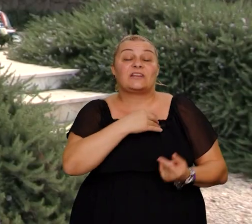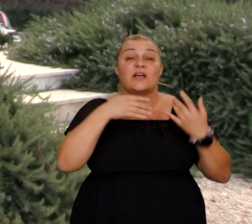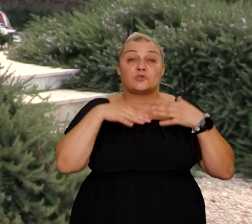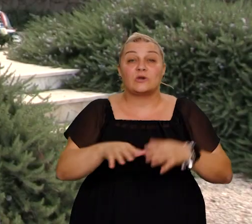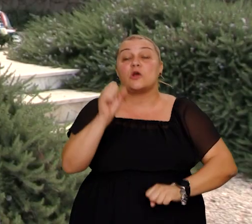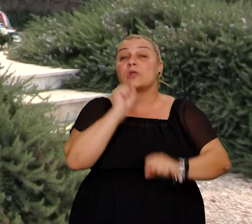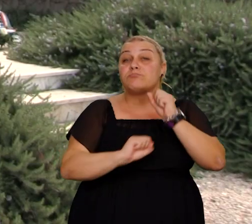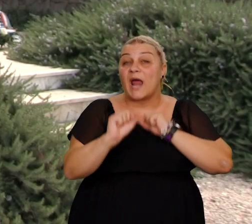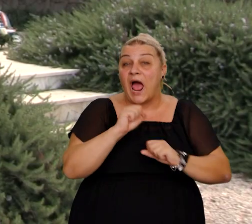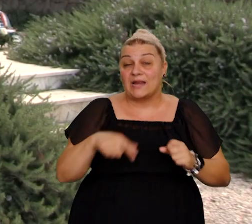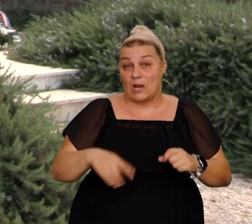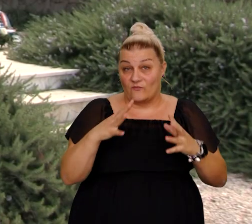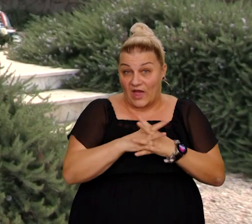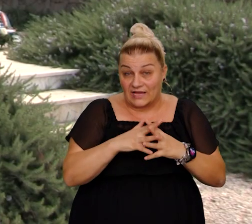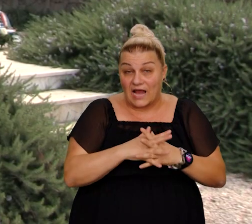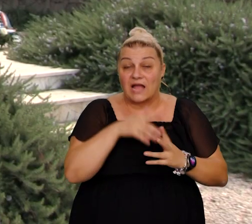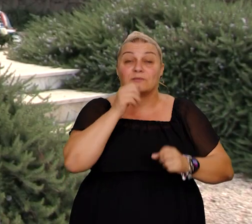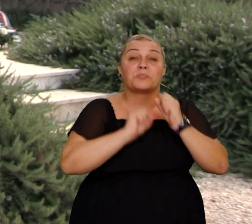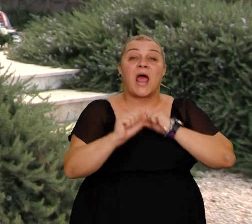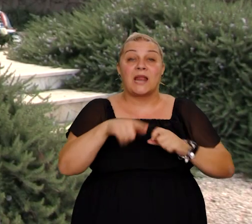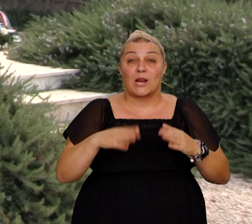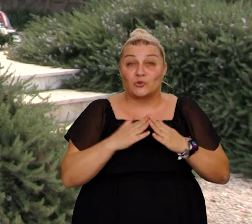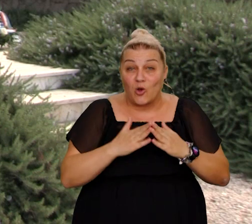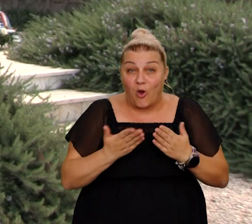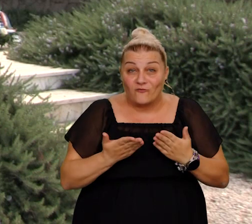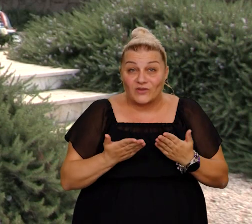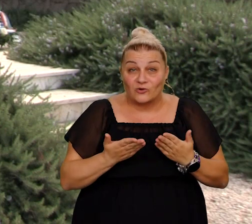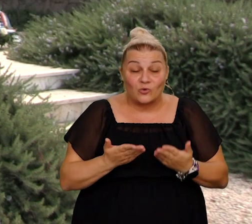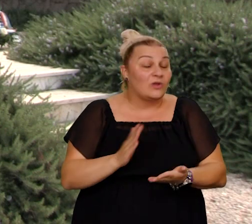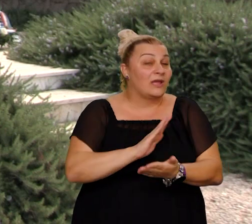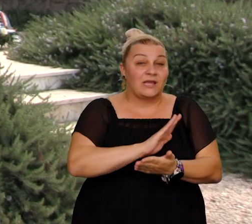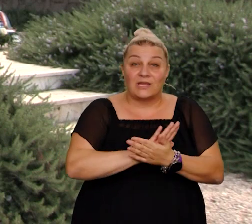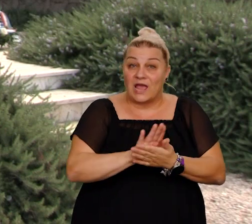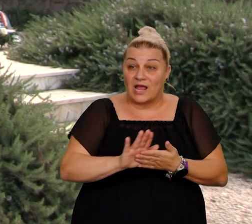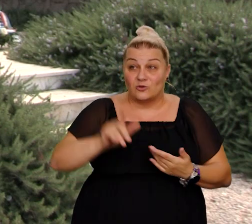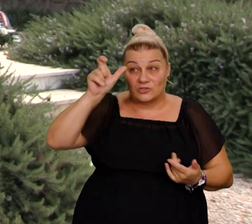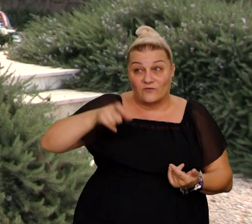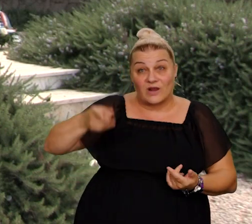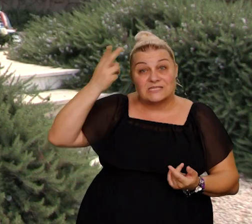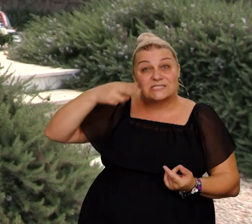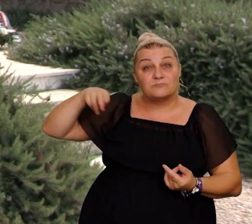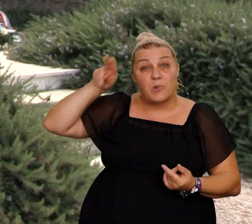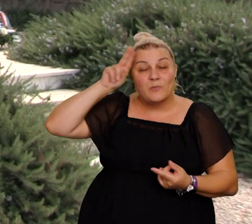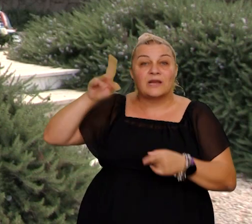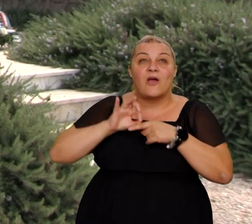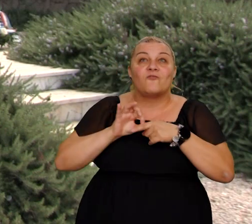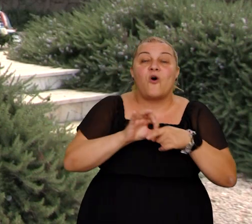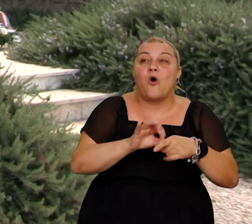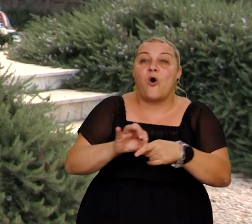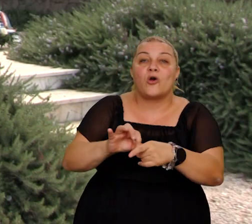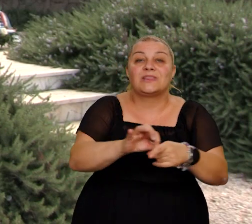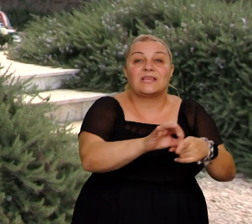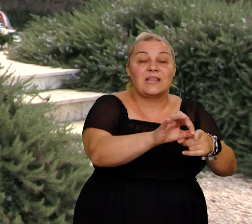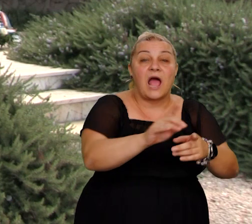hrvatskog naroda branili ovaj grad i branili ovu domovinu, i jednostavno ovaj spomenik je